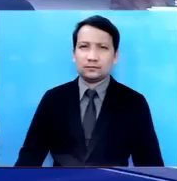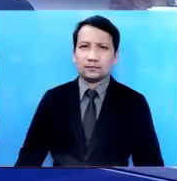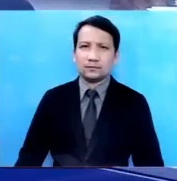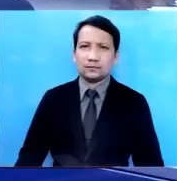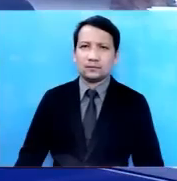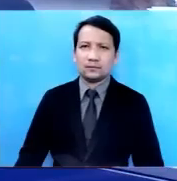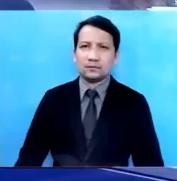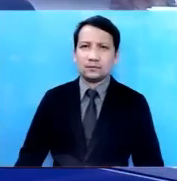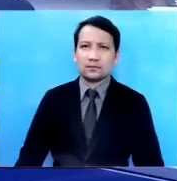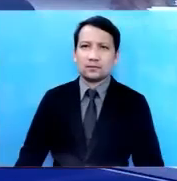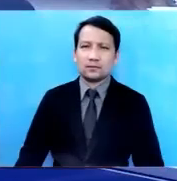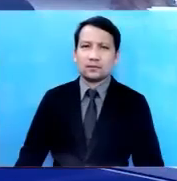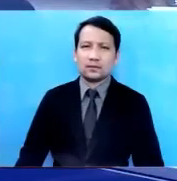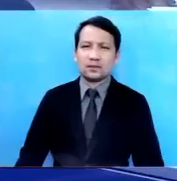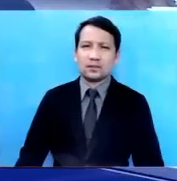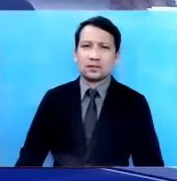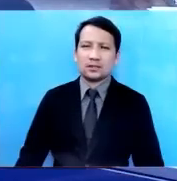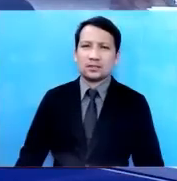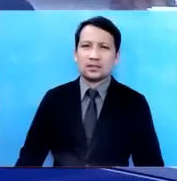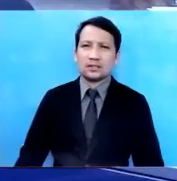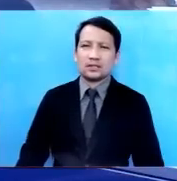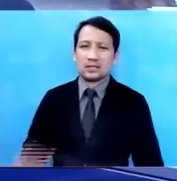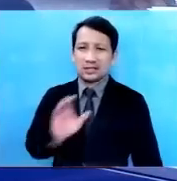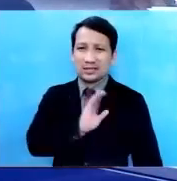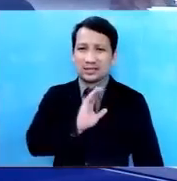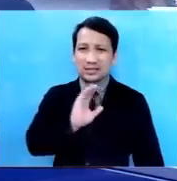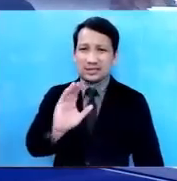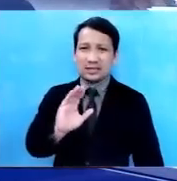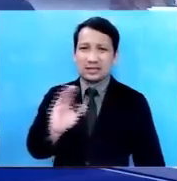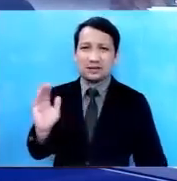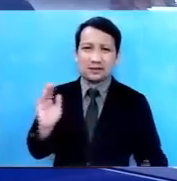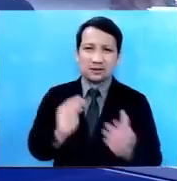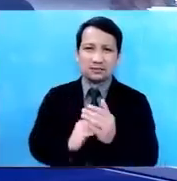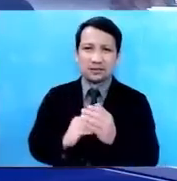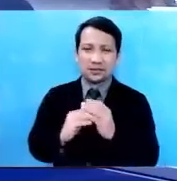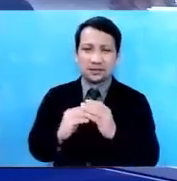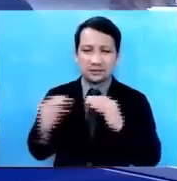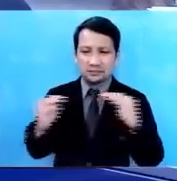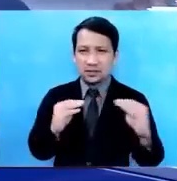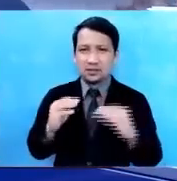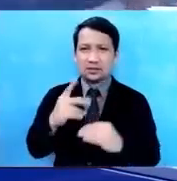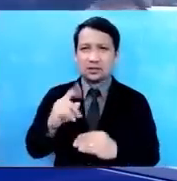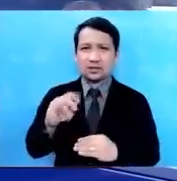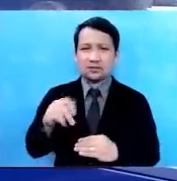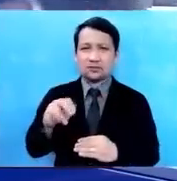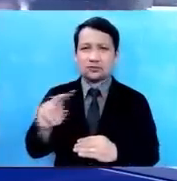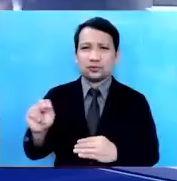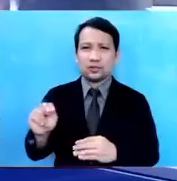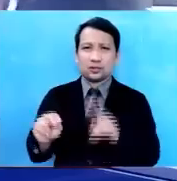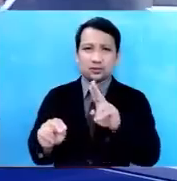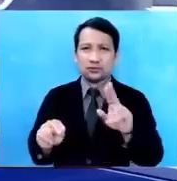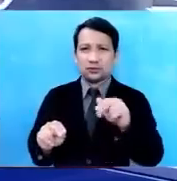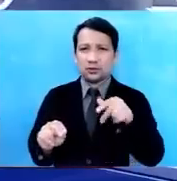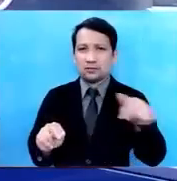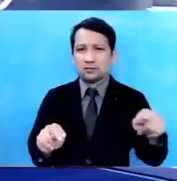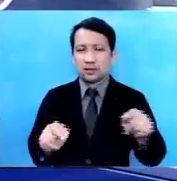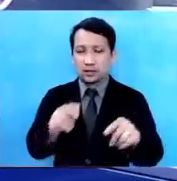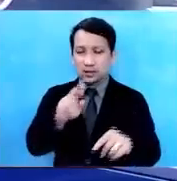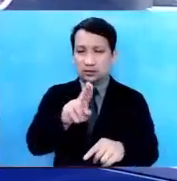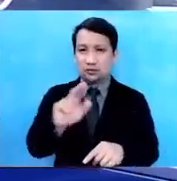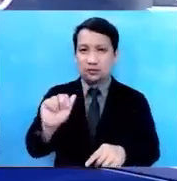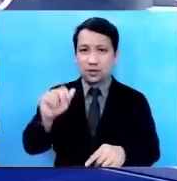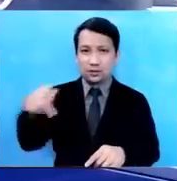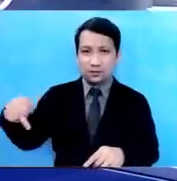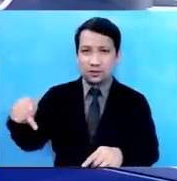Ateneo de Manila Blue Eagles ang Nabawi sa ikatlong edisyon at tuturing na Battle of Katipunan sa UAAP Men's Basketball. Pero kahit panatalo ang